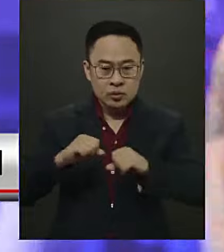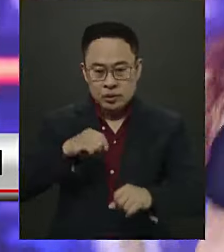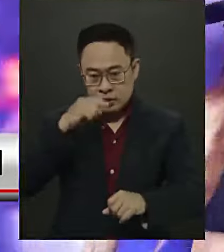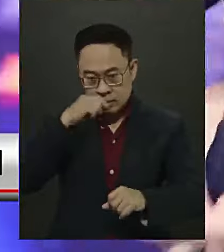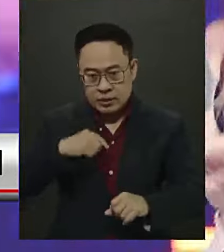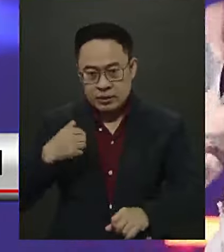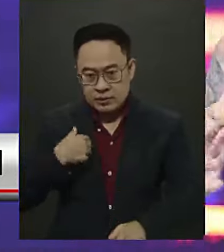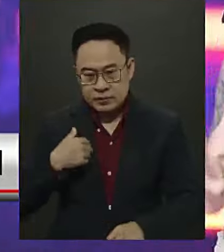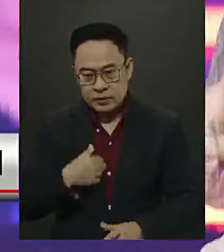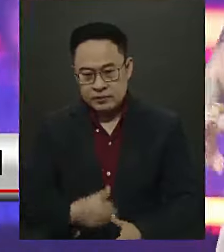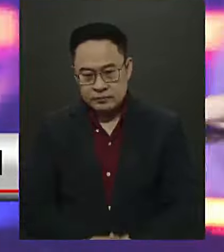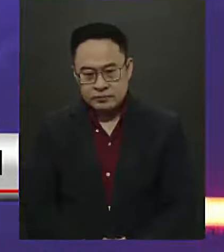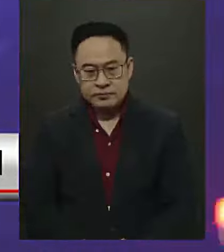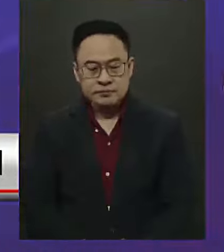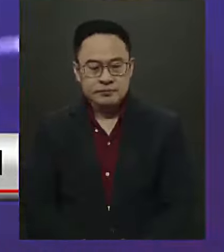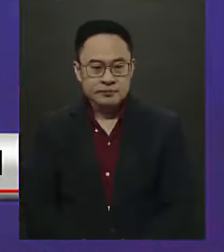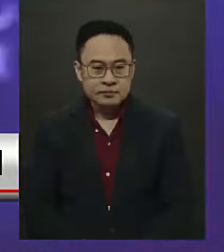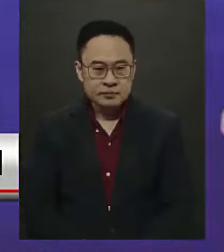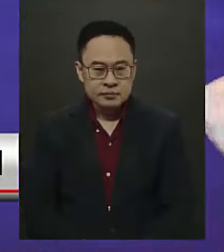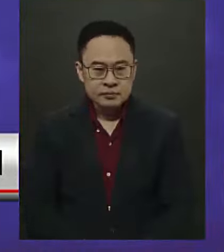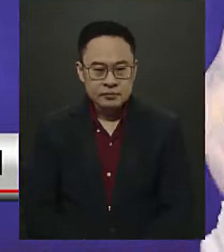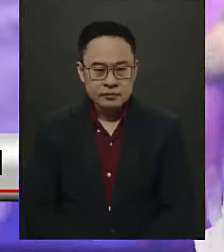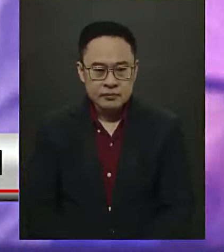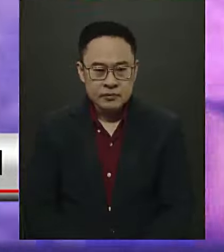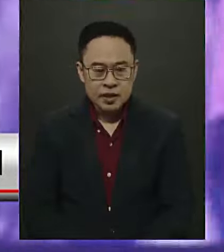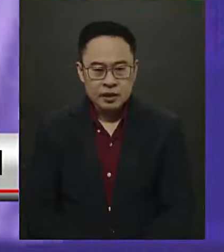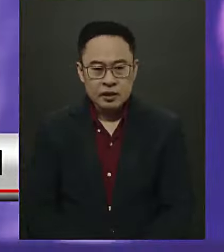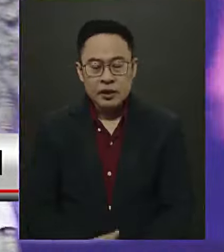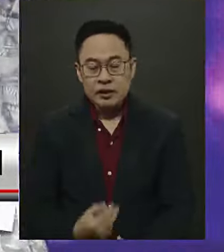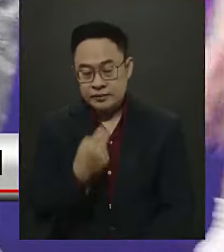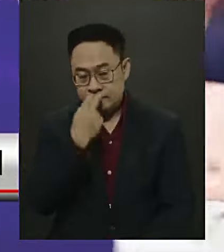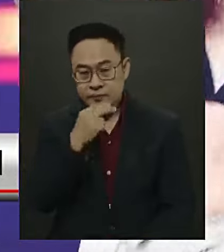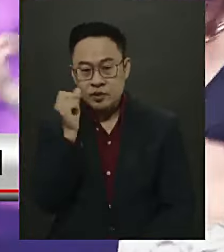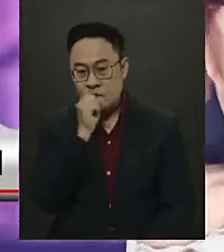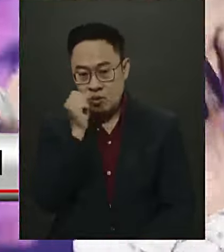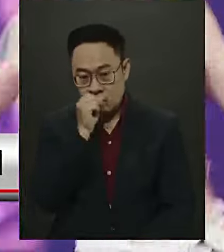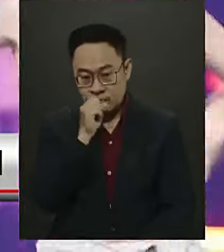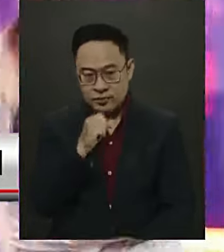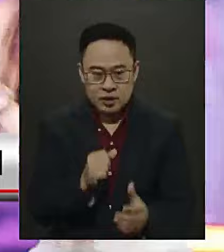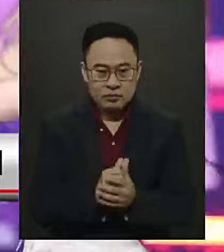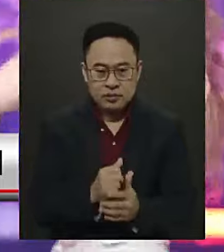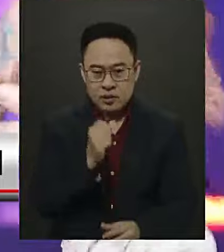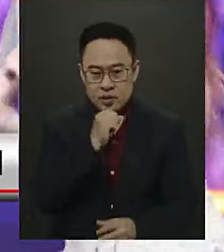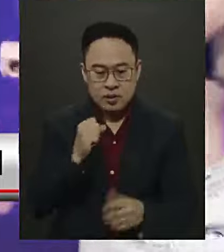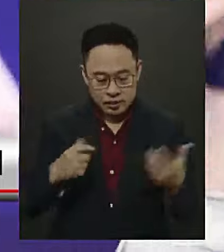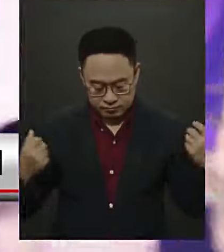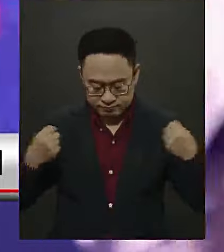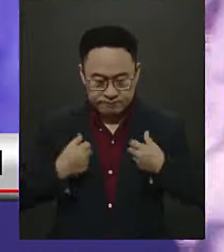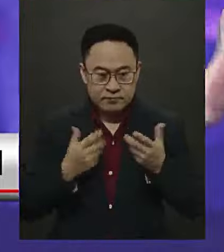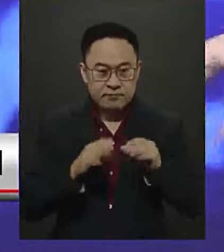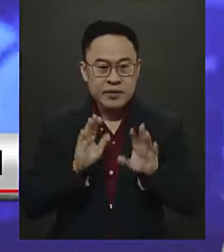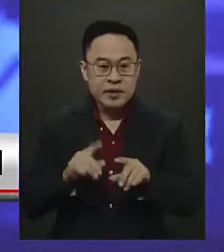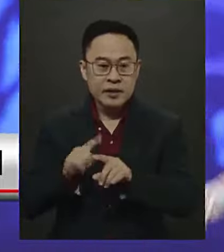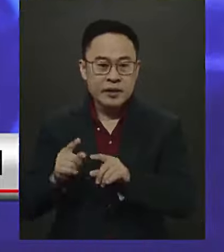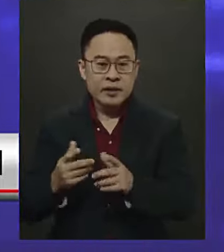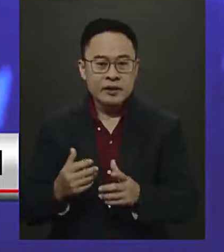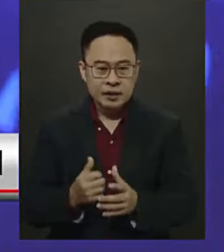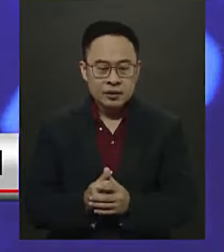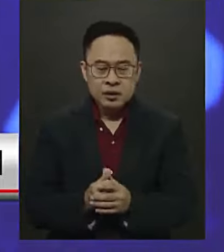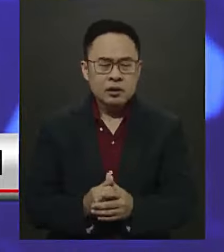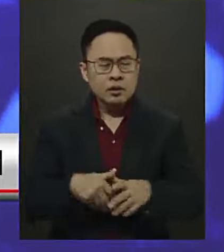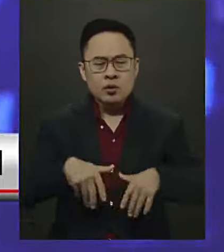ยค่ะนี่พี่เวไทยเทก็ไปแหมขอมจับขอผลทัชนิดนึงนะ นี่เป็นประสบการณ์เนาะของแ